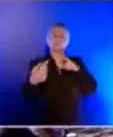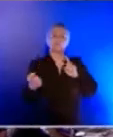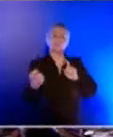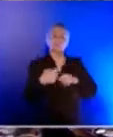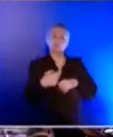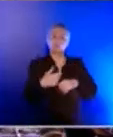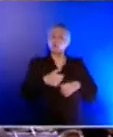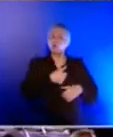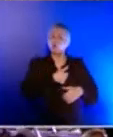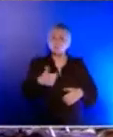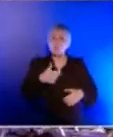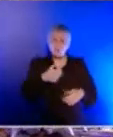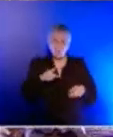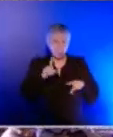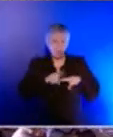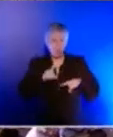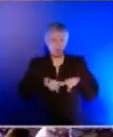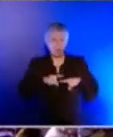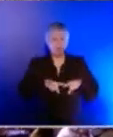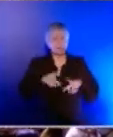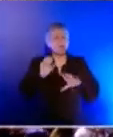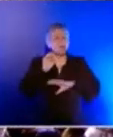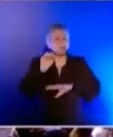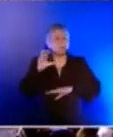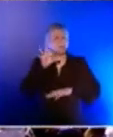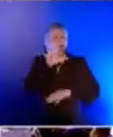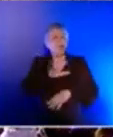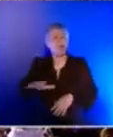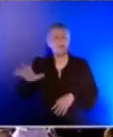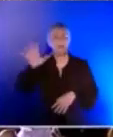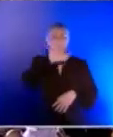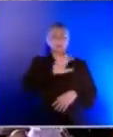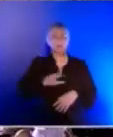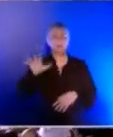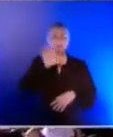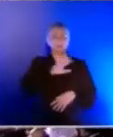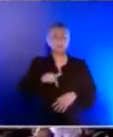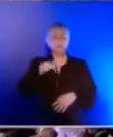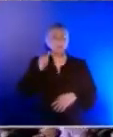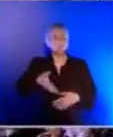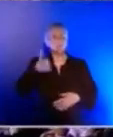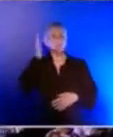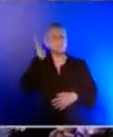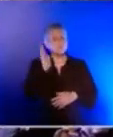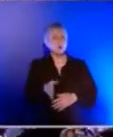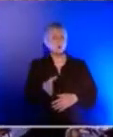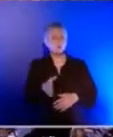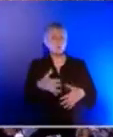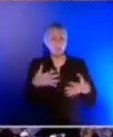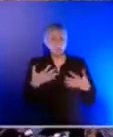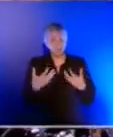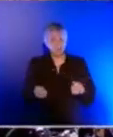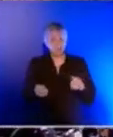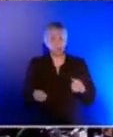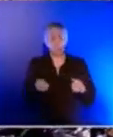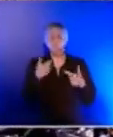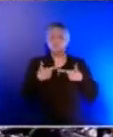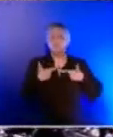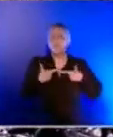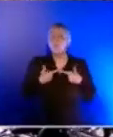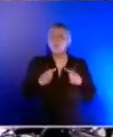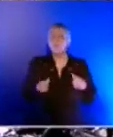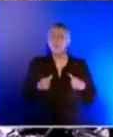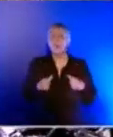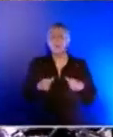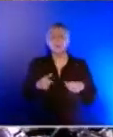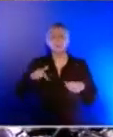τη δυνατότητα υπό οποιασδήποτε συνθήκες να κινητοποιούμε το σύνολο του δυναμικού μας, του στελεχειακού δυναμικού μας,